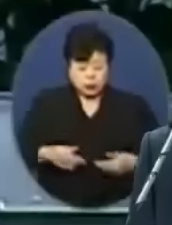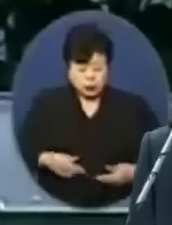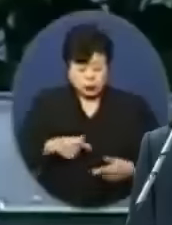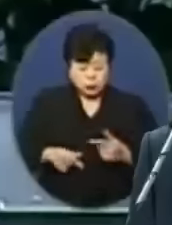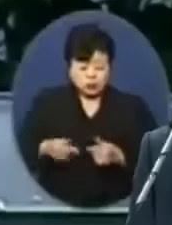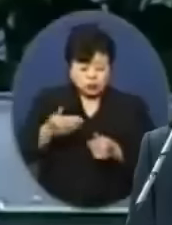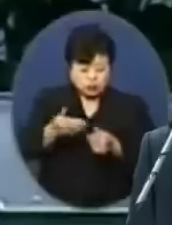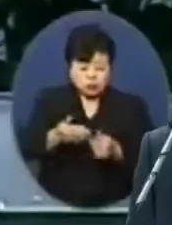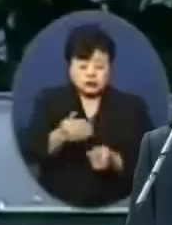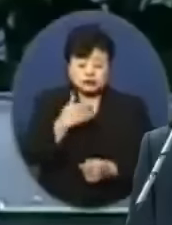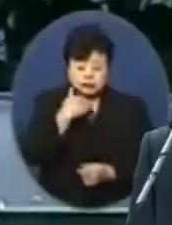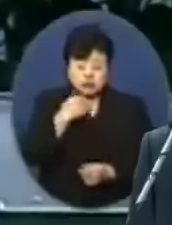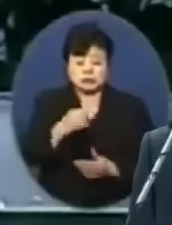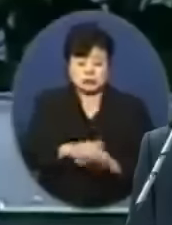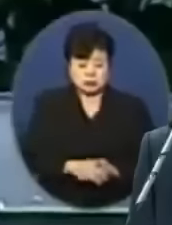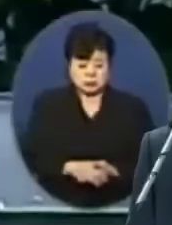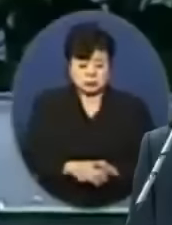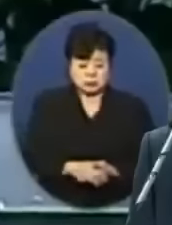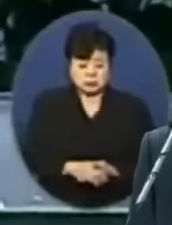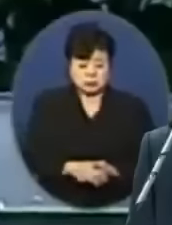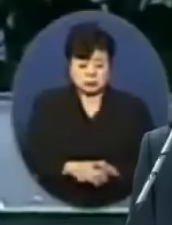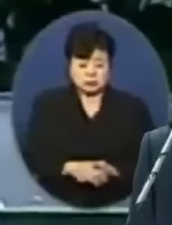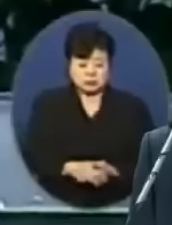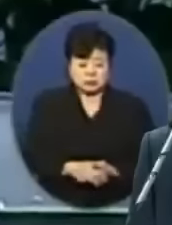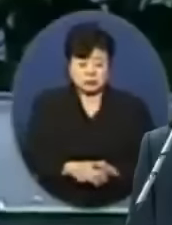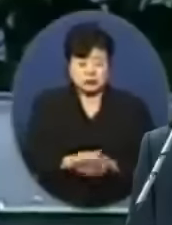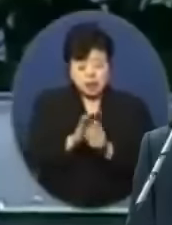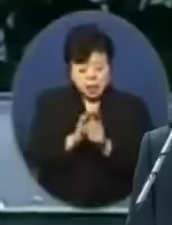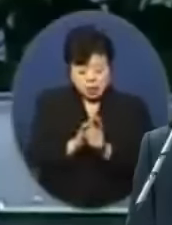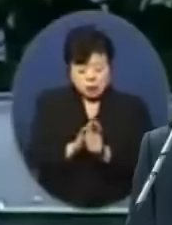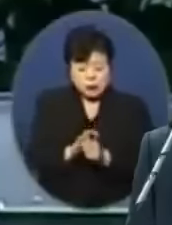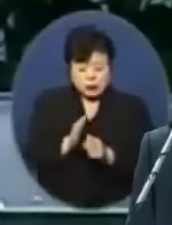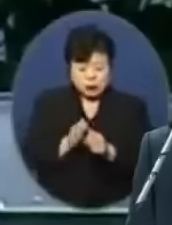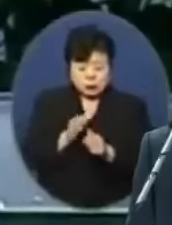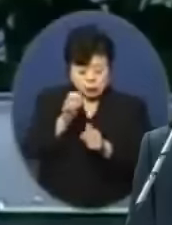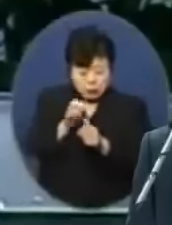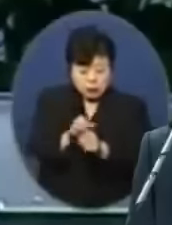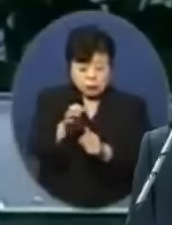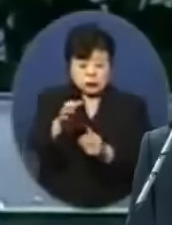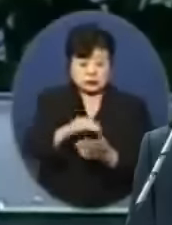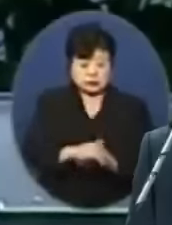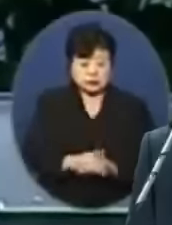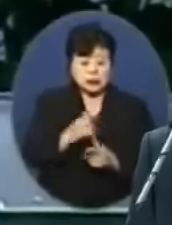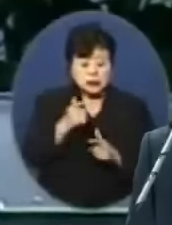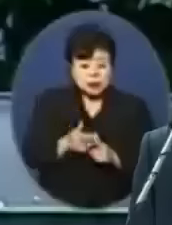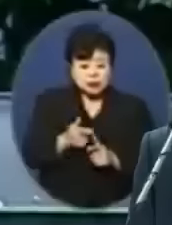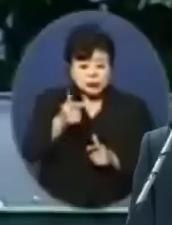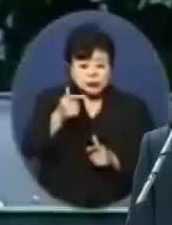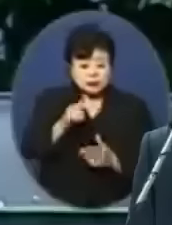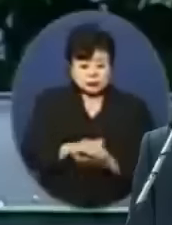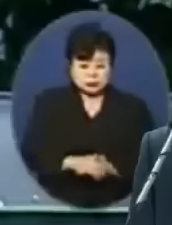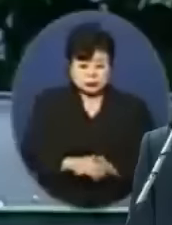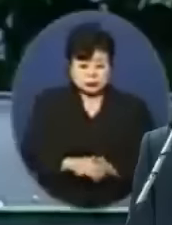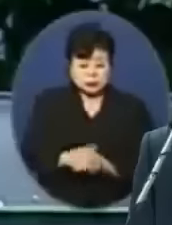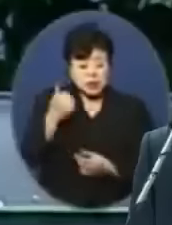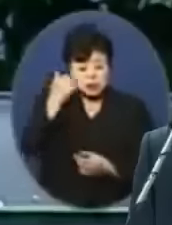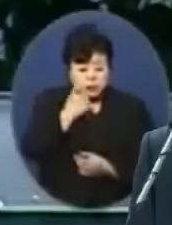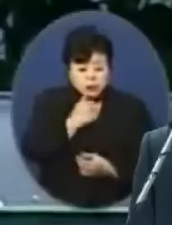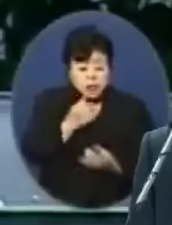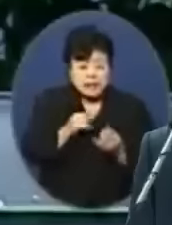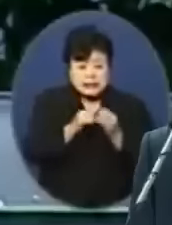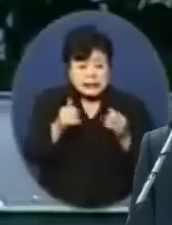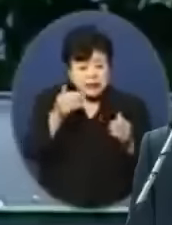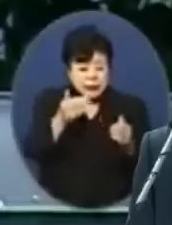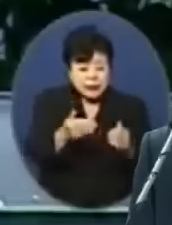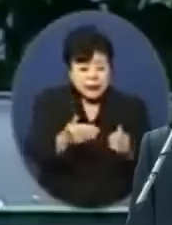되들었으면 청구하면 내가 비용을 갚아줄 테니까 그렇게 해달라고 부탁했는데 예수님이 누가 이